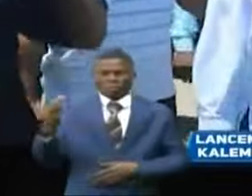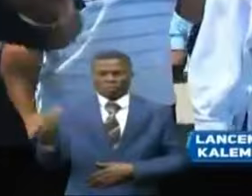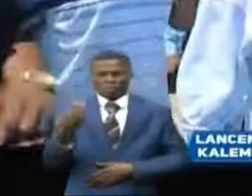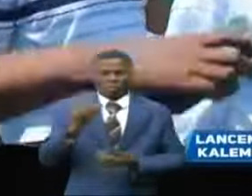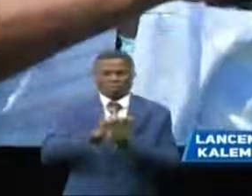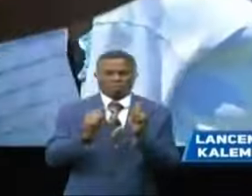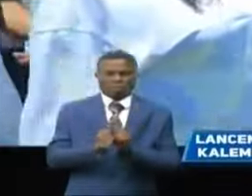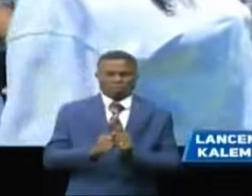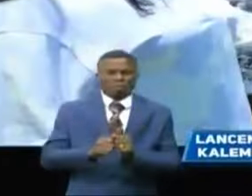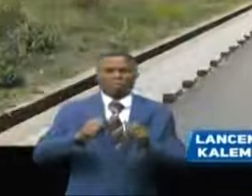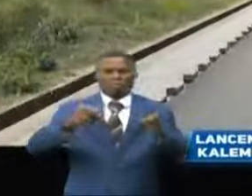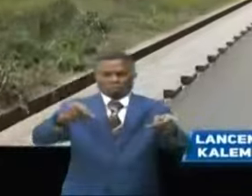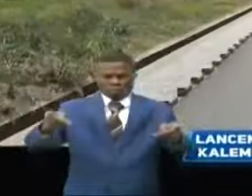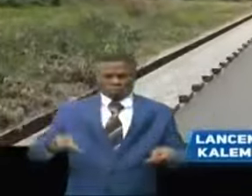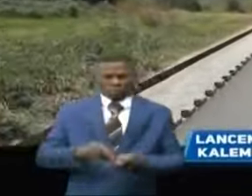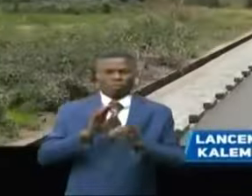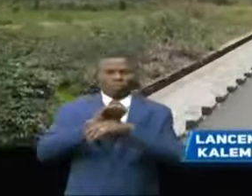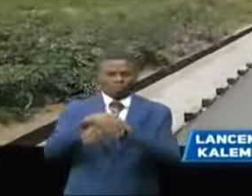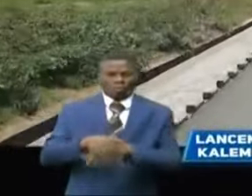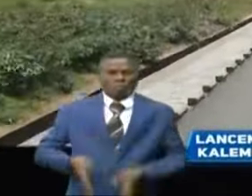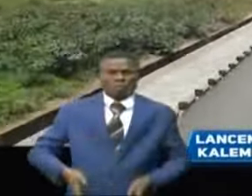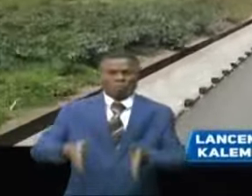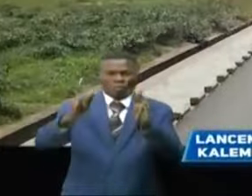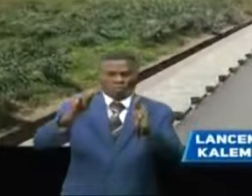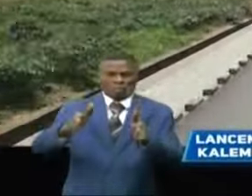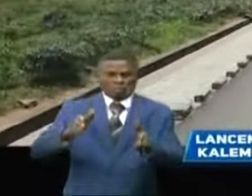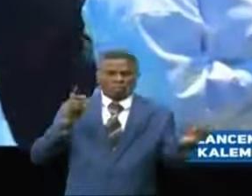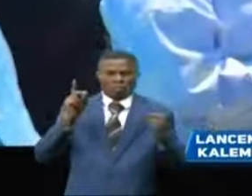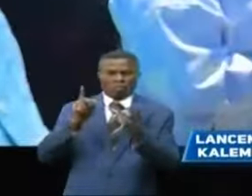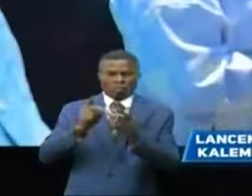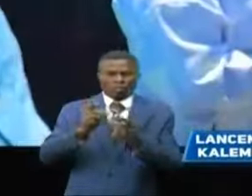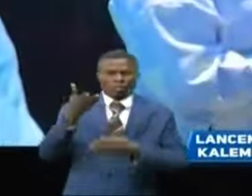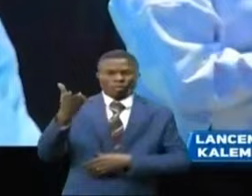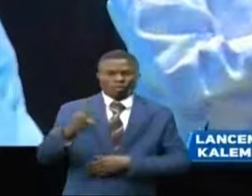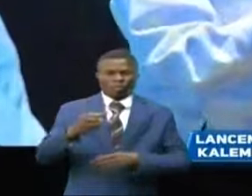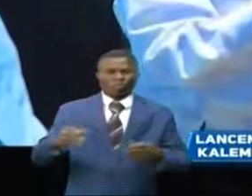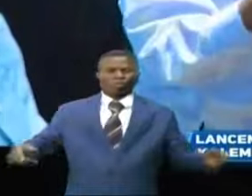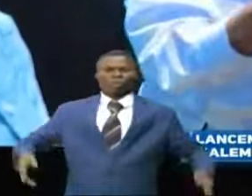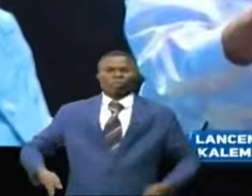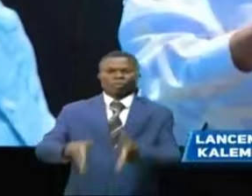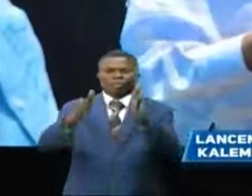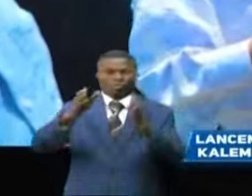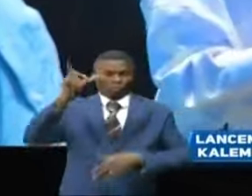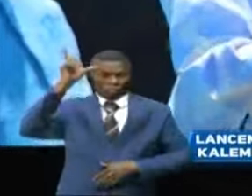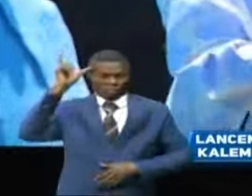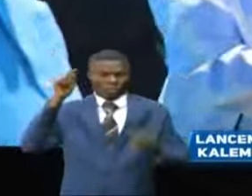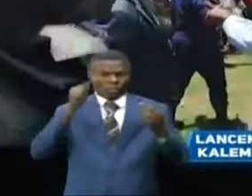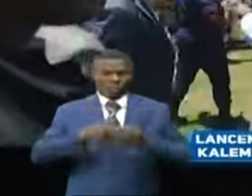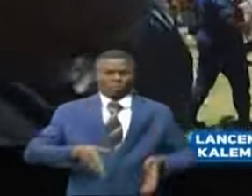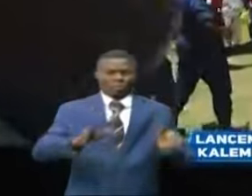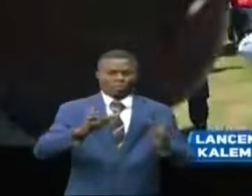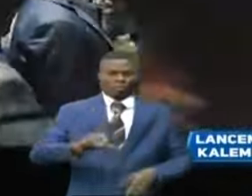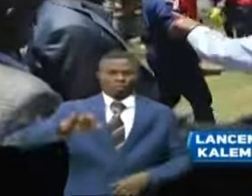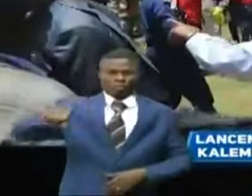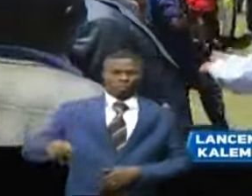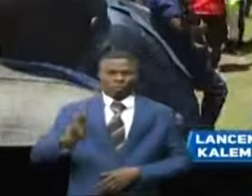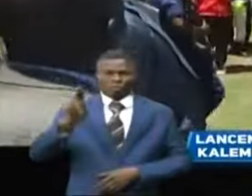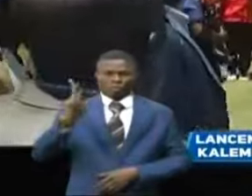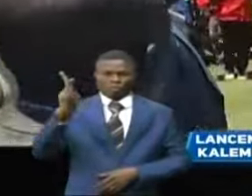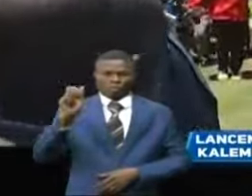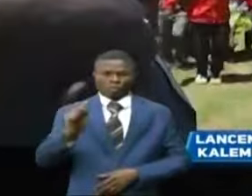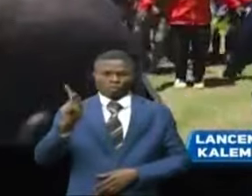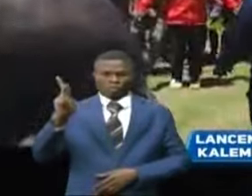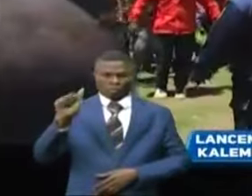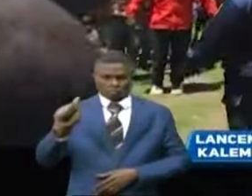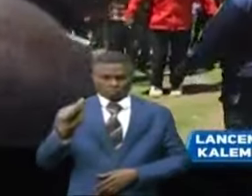n'a pas loupé à son agenda. Les avenues qui longent la bretelle Kaose, qui relie le boulevard Lumumba au boulevard Jikaka, ont été visitées au motif de